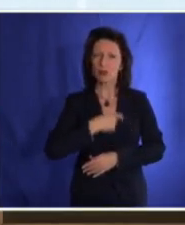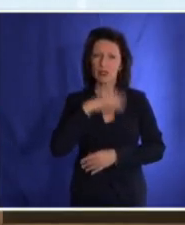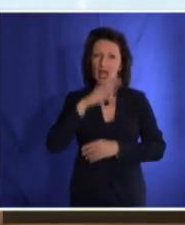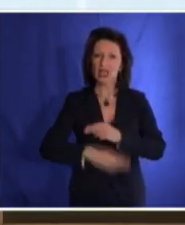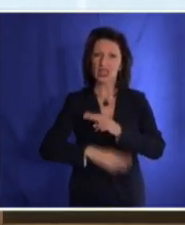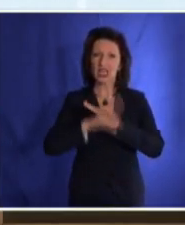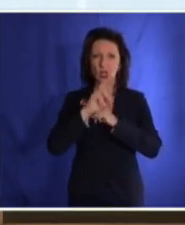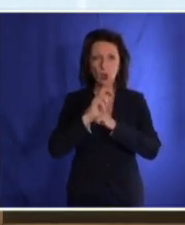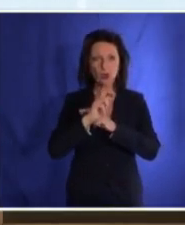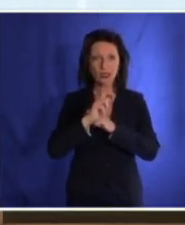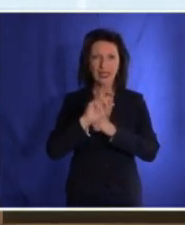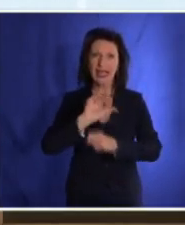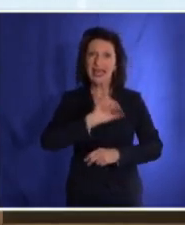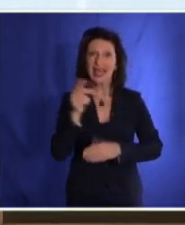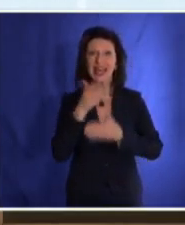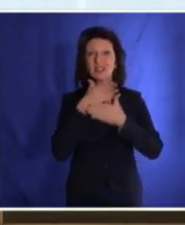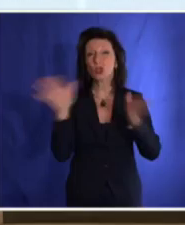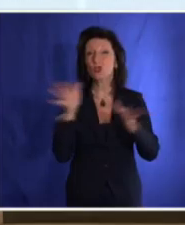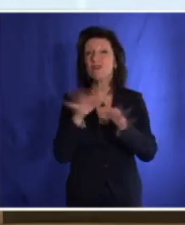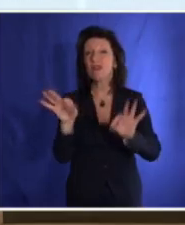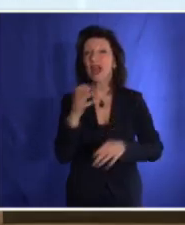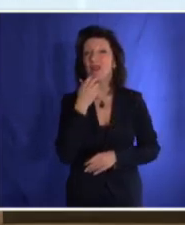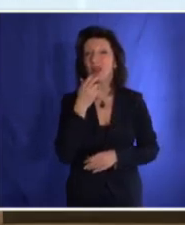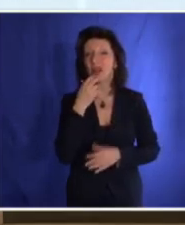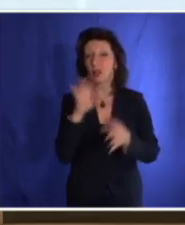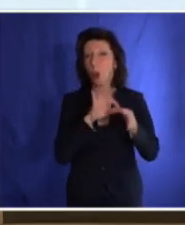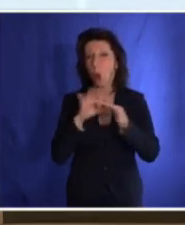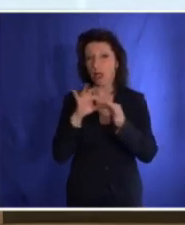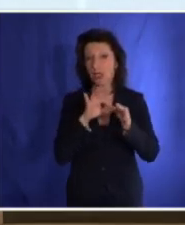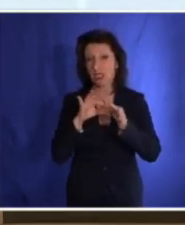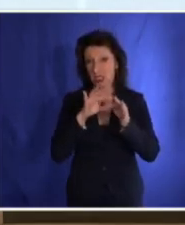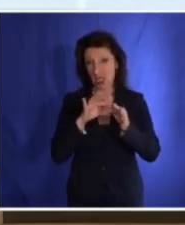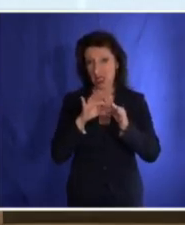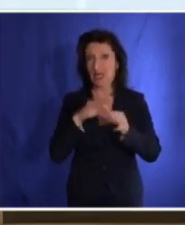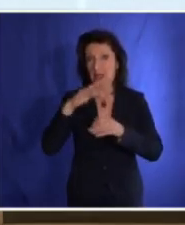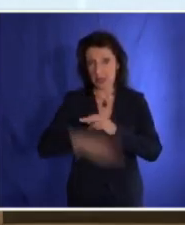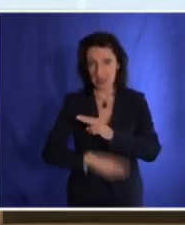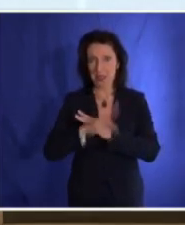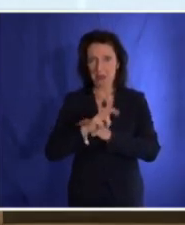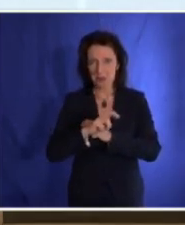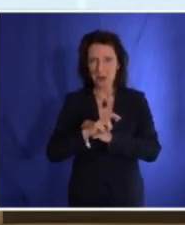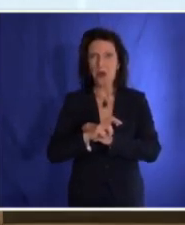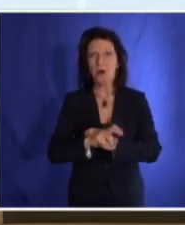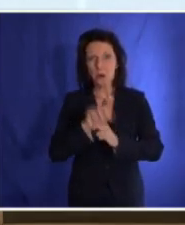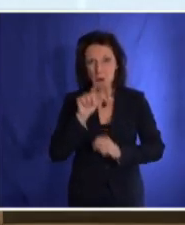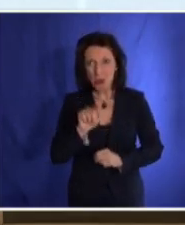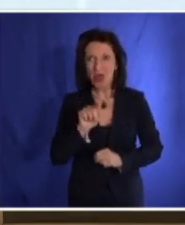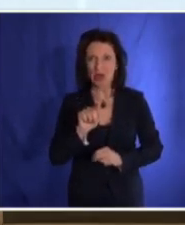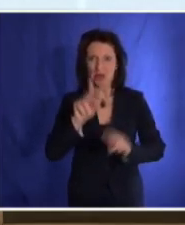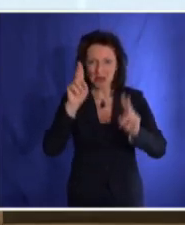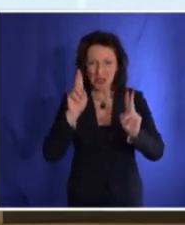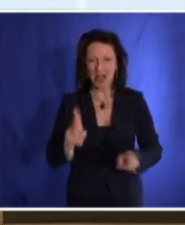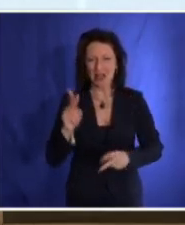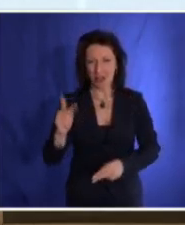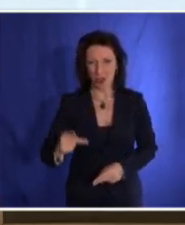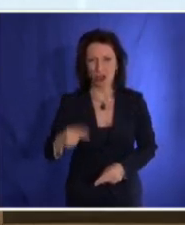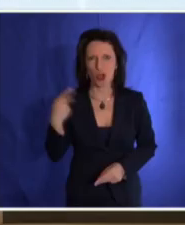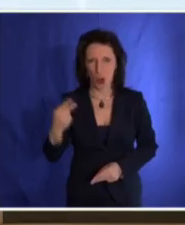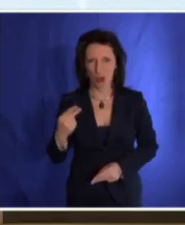Niederösterreich ist die größte Freiwilligenorganisation in Niederösterreich. Und auf das, liebe Freunde, können wir stolz sein.